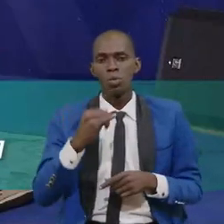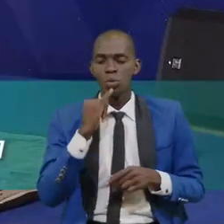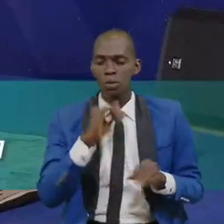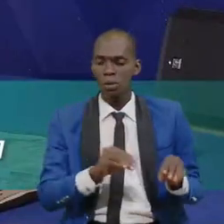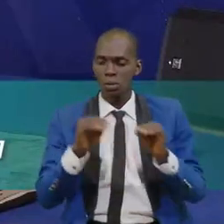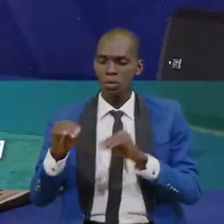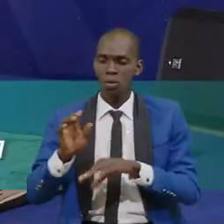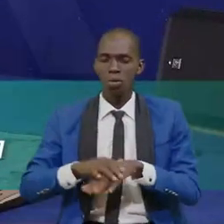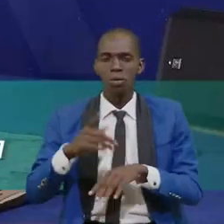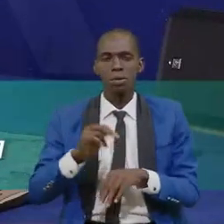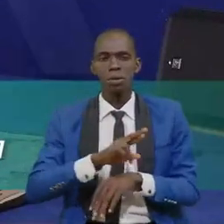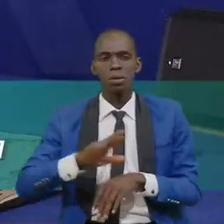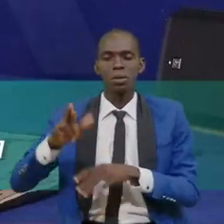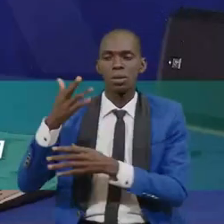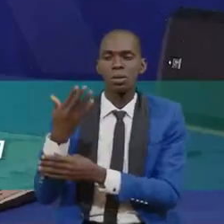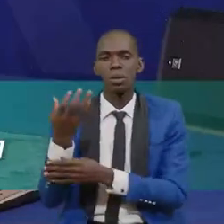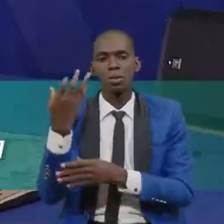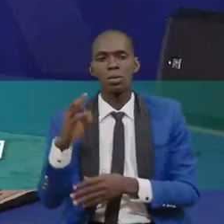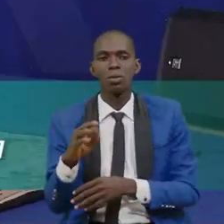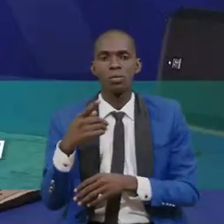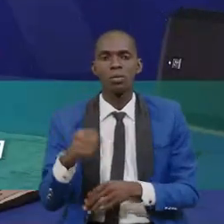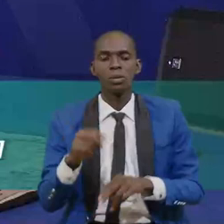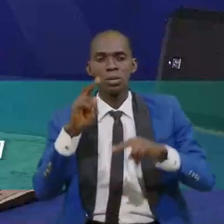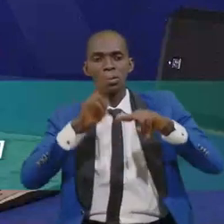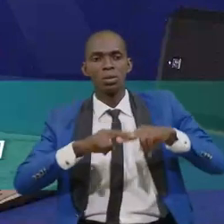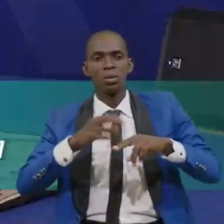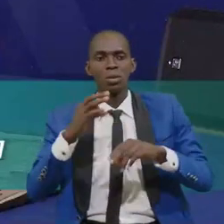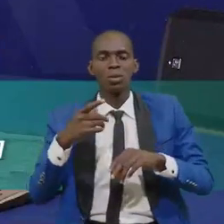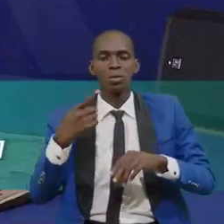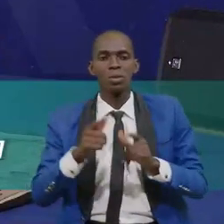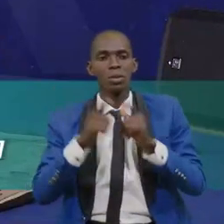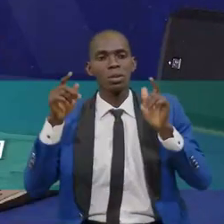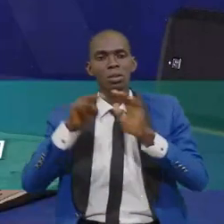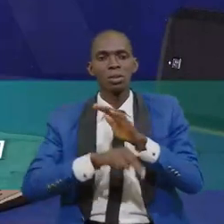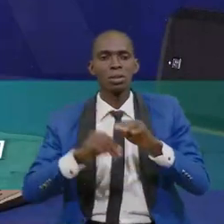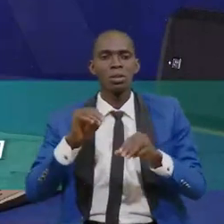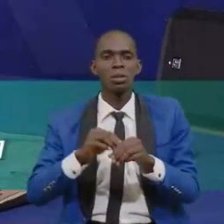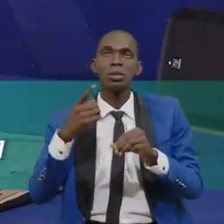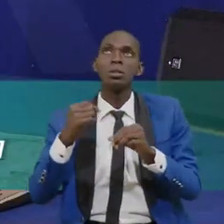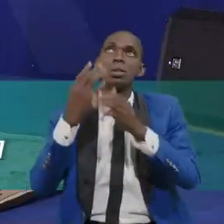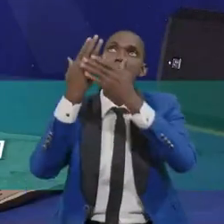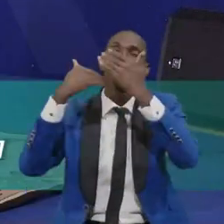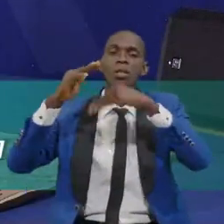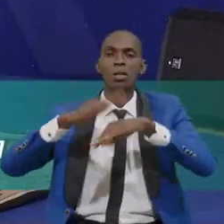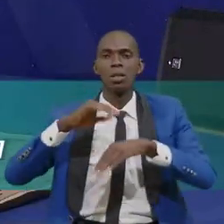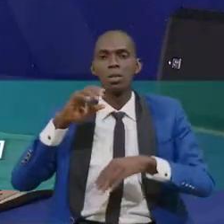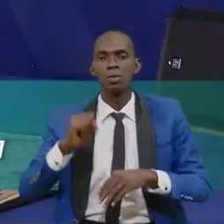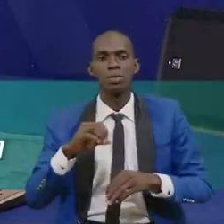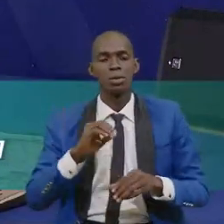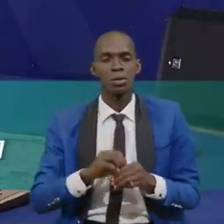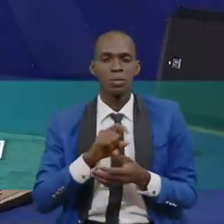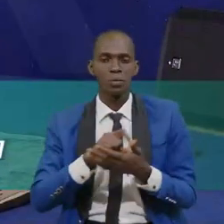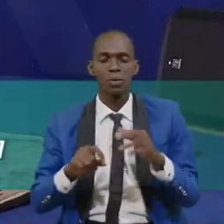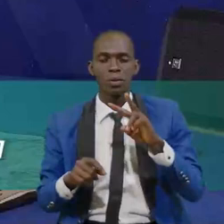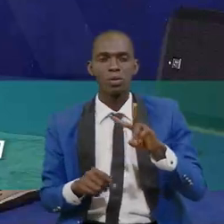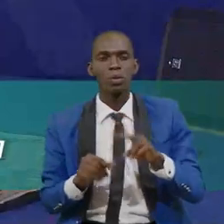la droite du trône de la majesté divine dans les lieux célestes, dans les